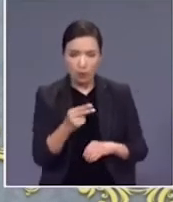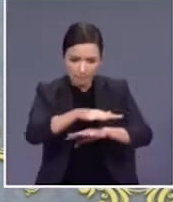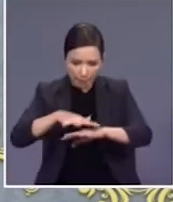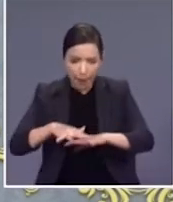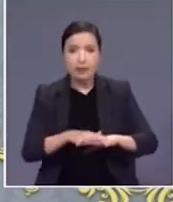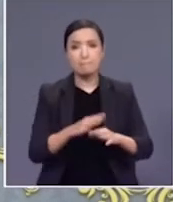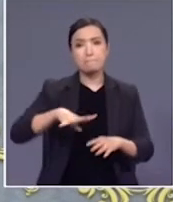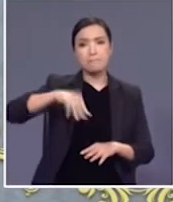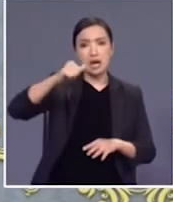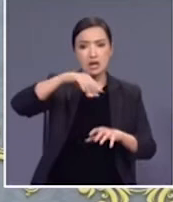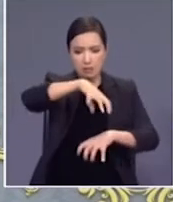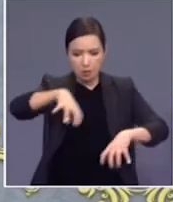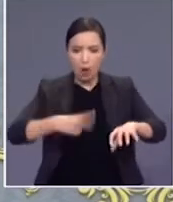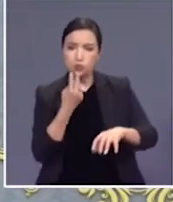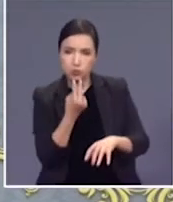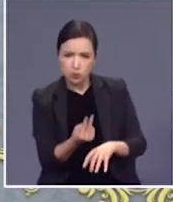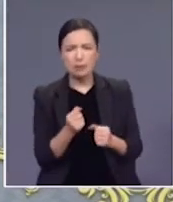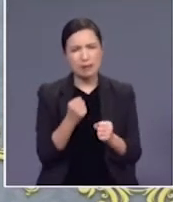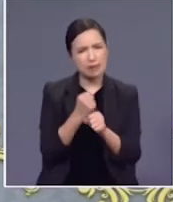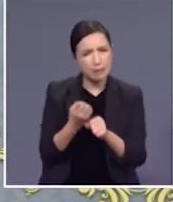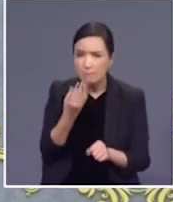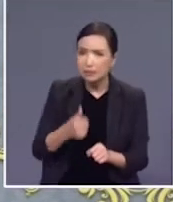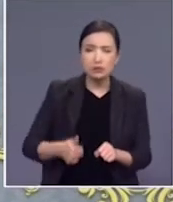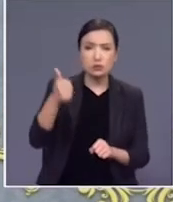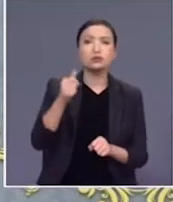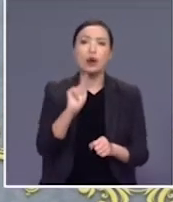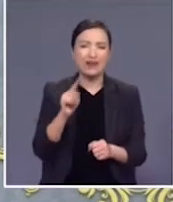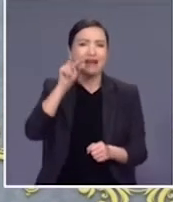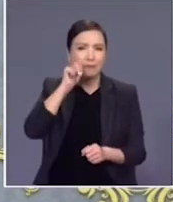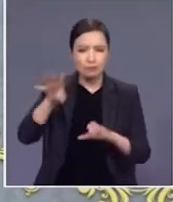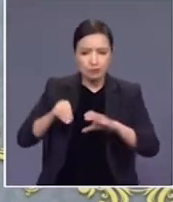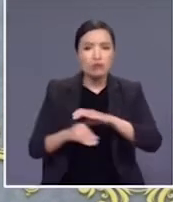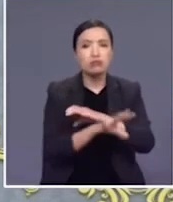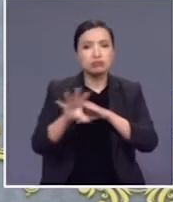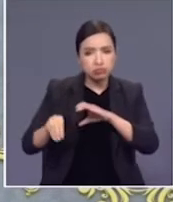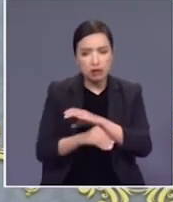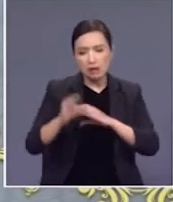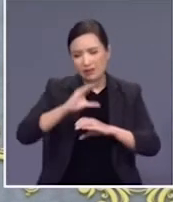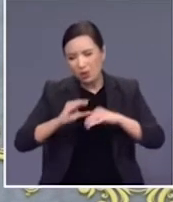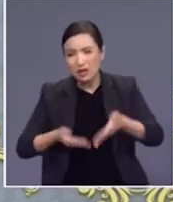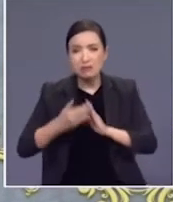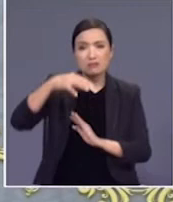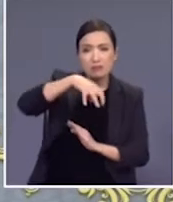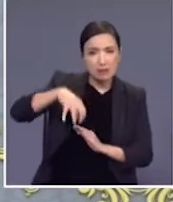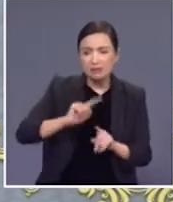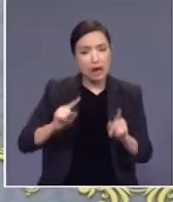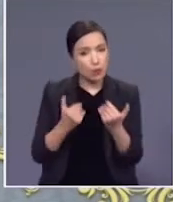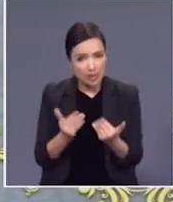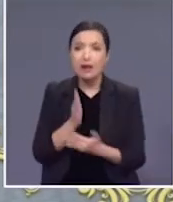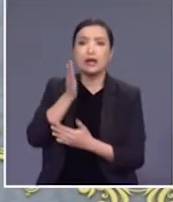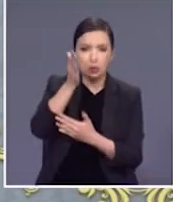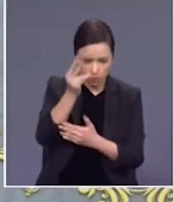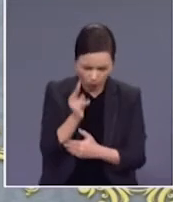ราสามารถที่จะทำให้ได้มากที่สุดนะครับในเรื่องการระบายน้ำนะครับการก่อสร้างต่างๆทั้งวันนี้และอนาคตนะครับ